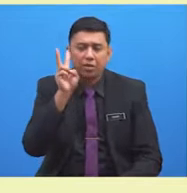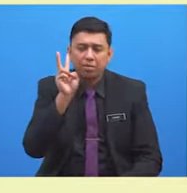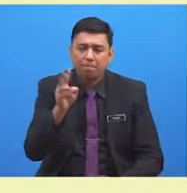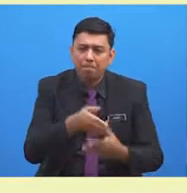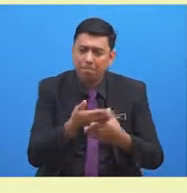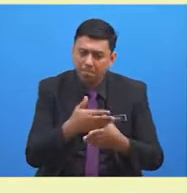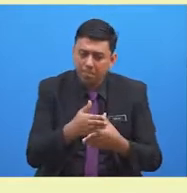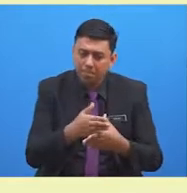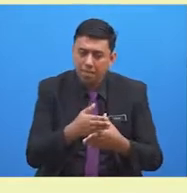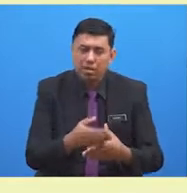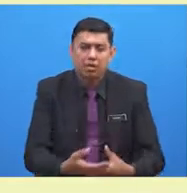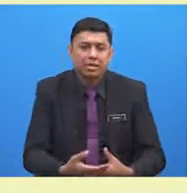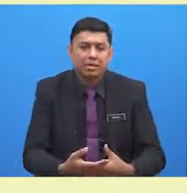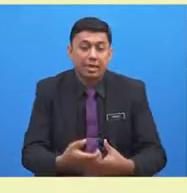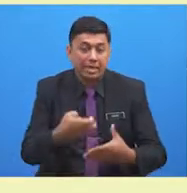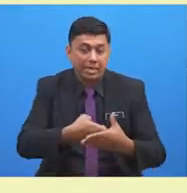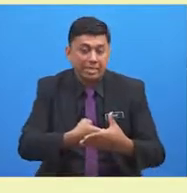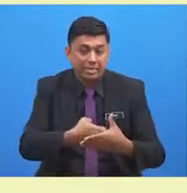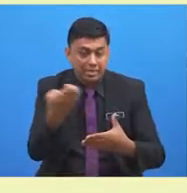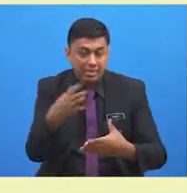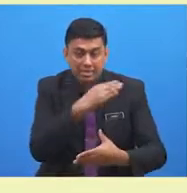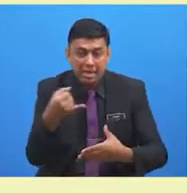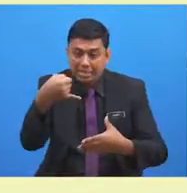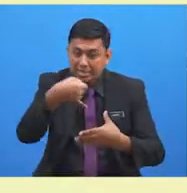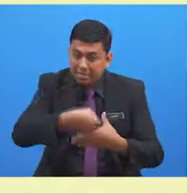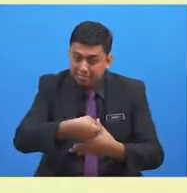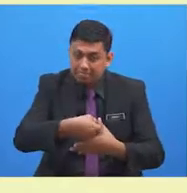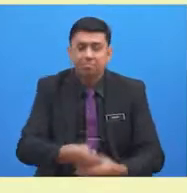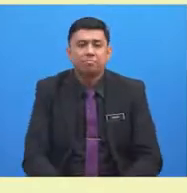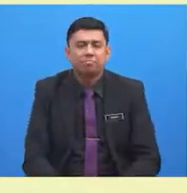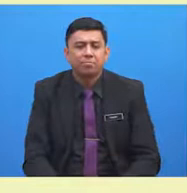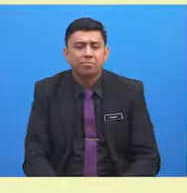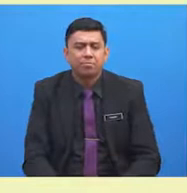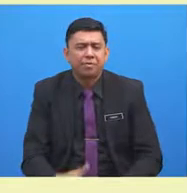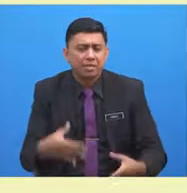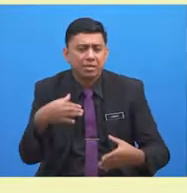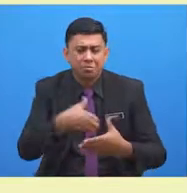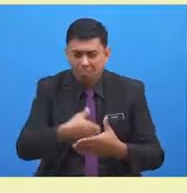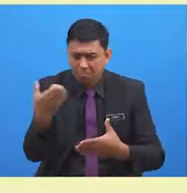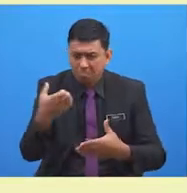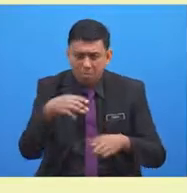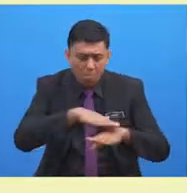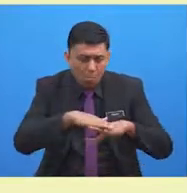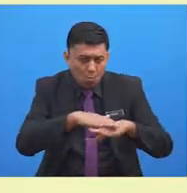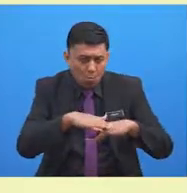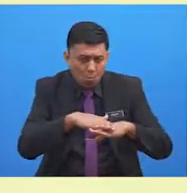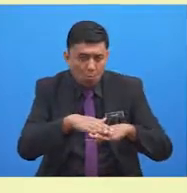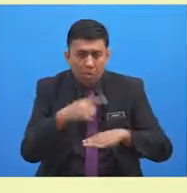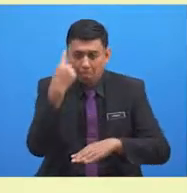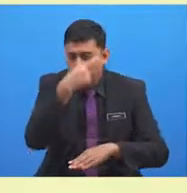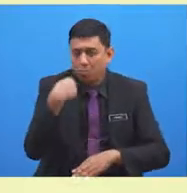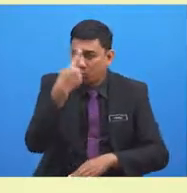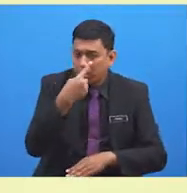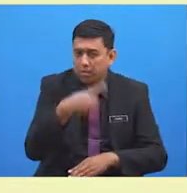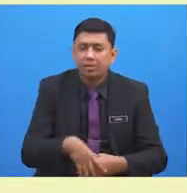bahagian eksternal dan internal. Bahagian eksternal terdapat di permukaan muka dan